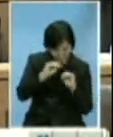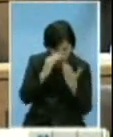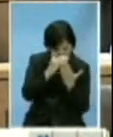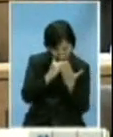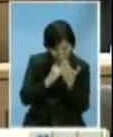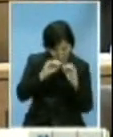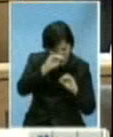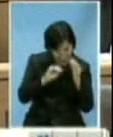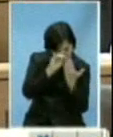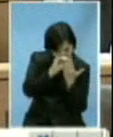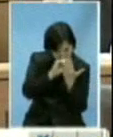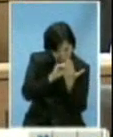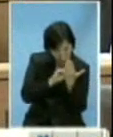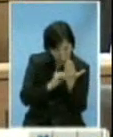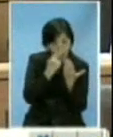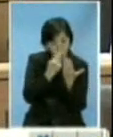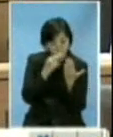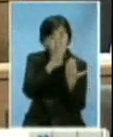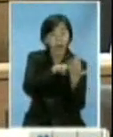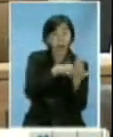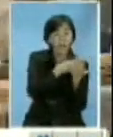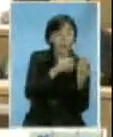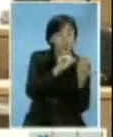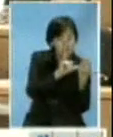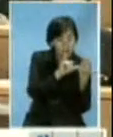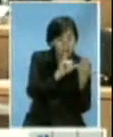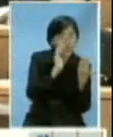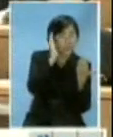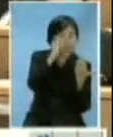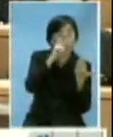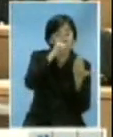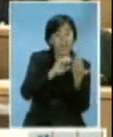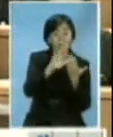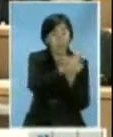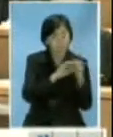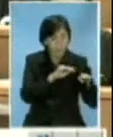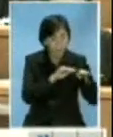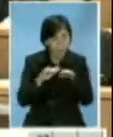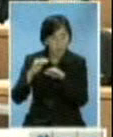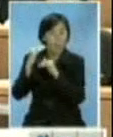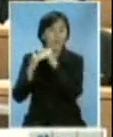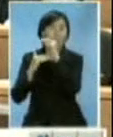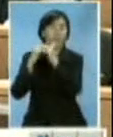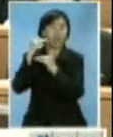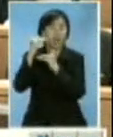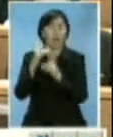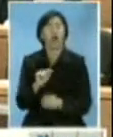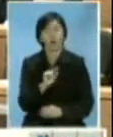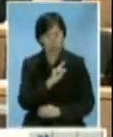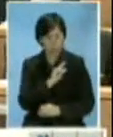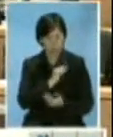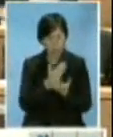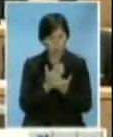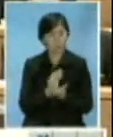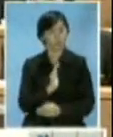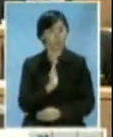งานและจะคำนึงถึงยุทธศาสตร์การเตรียมความพร้อมของประเทศในอนาคตและวินัยทางการเงินการ